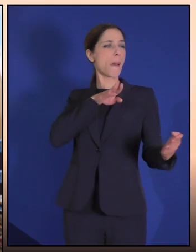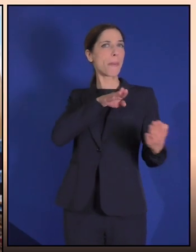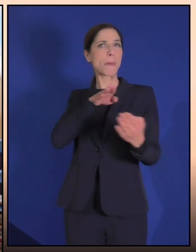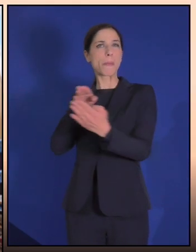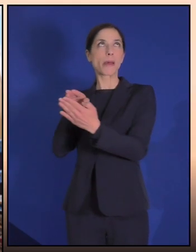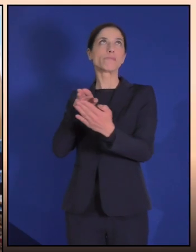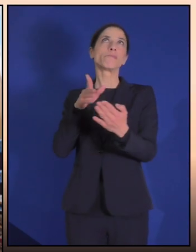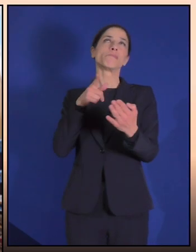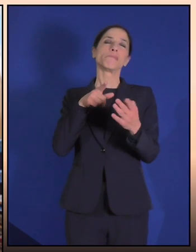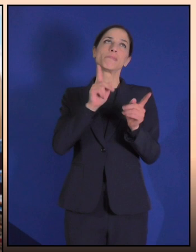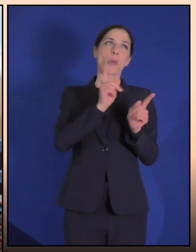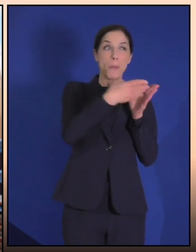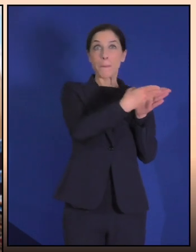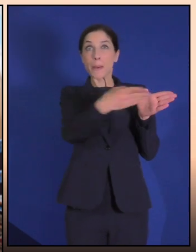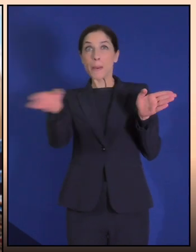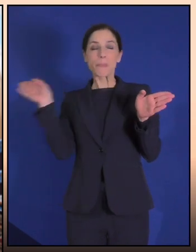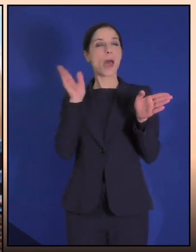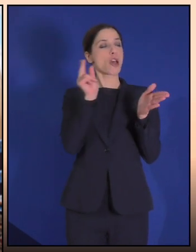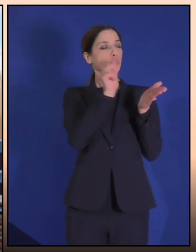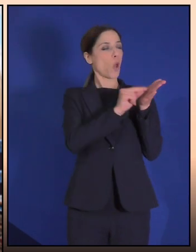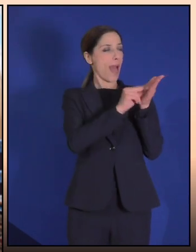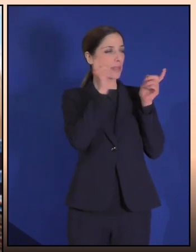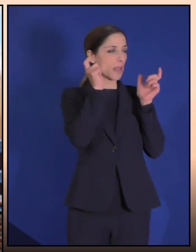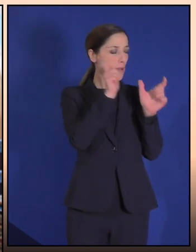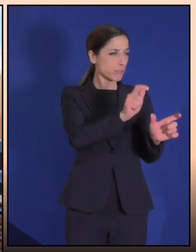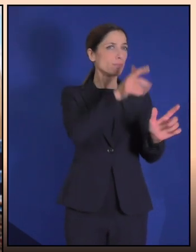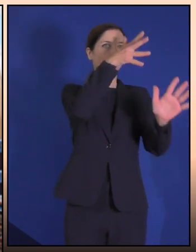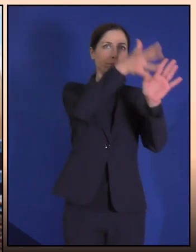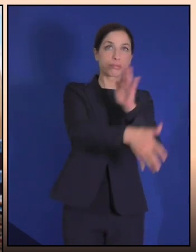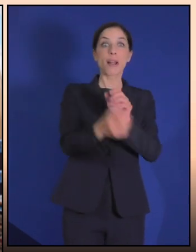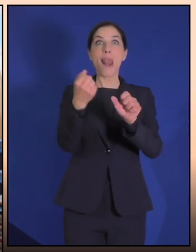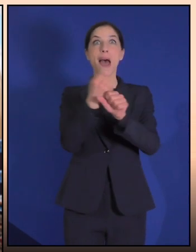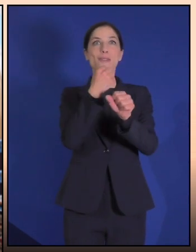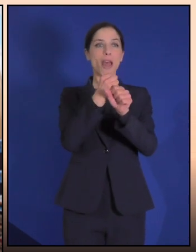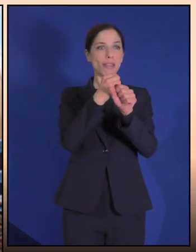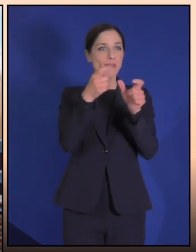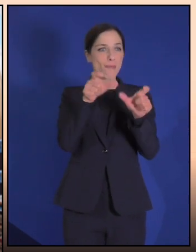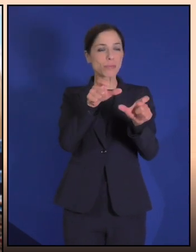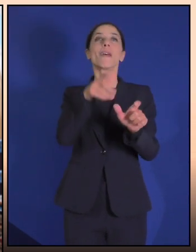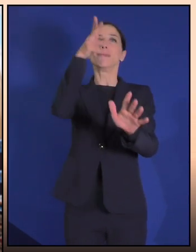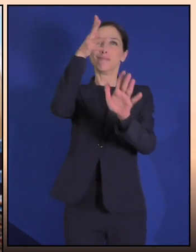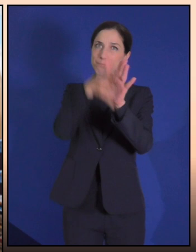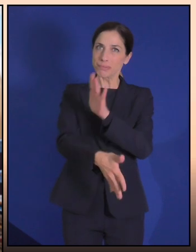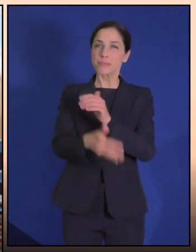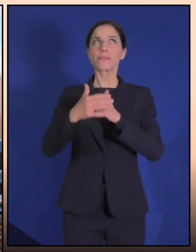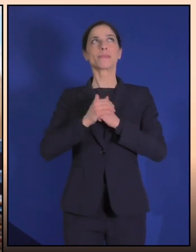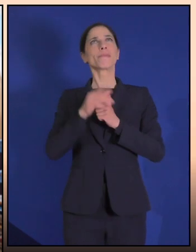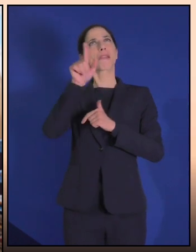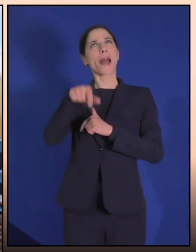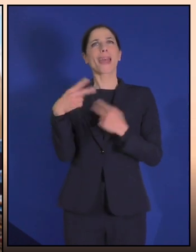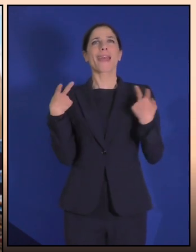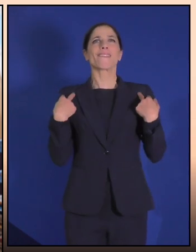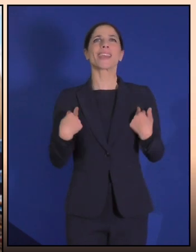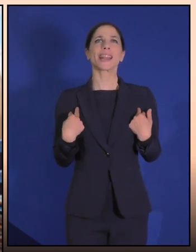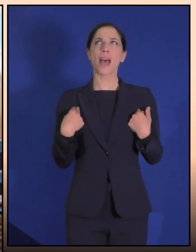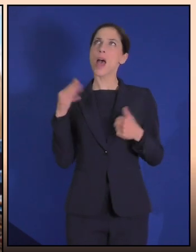più scolastica a quella lavorativa, a quella che riguarda la vita,